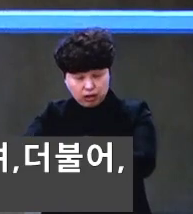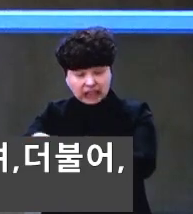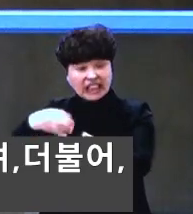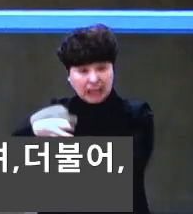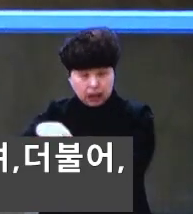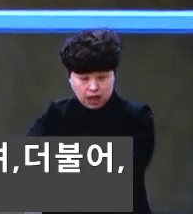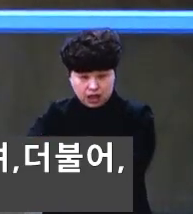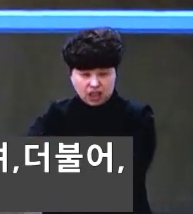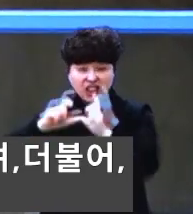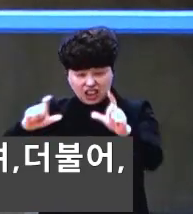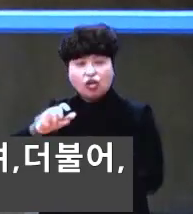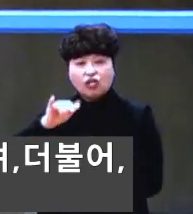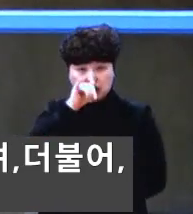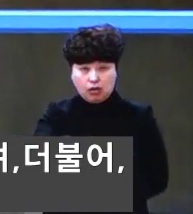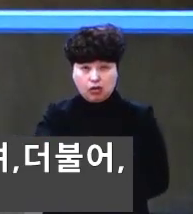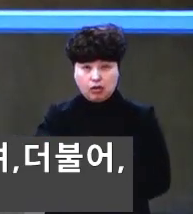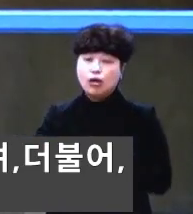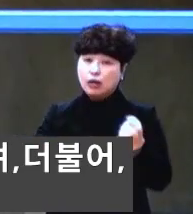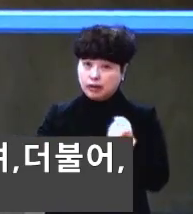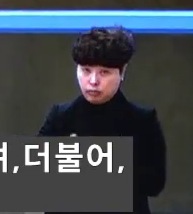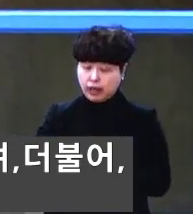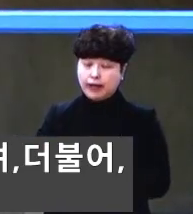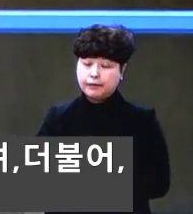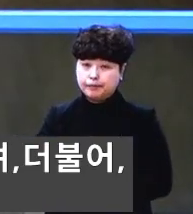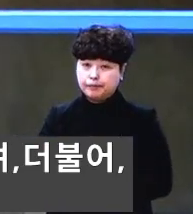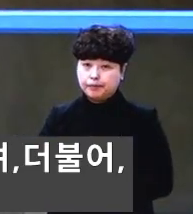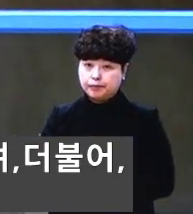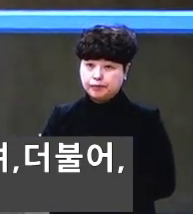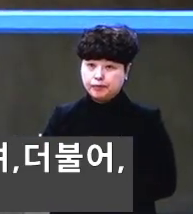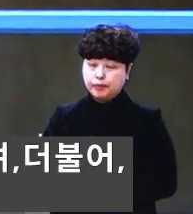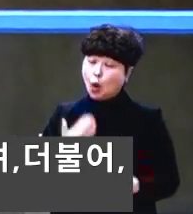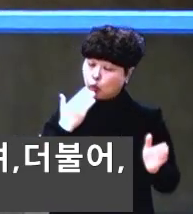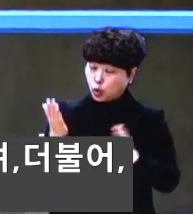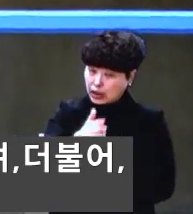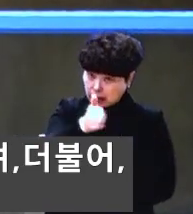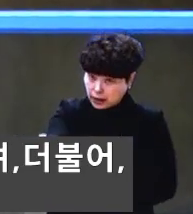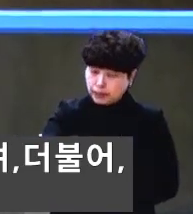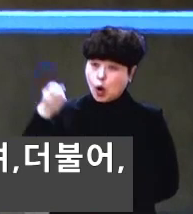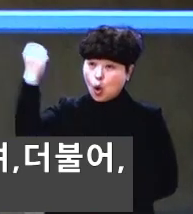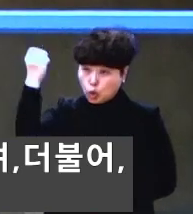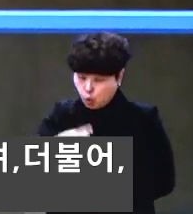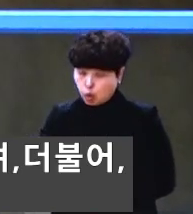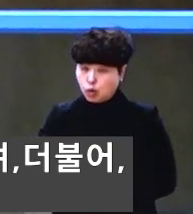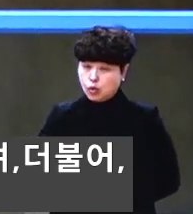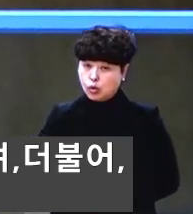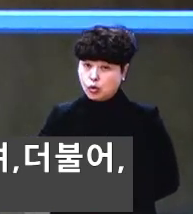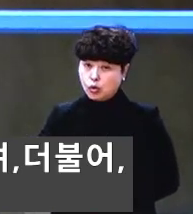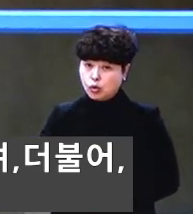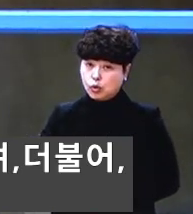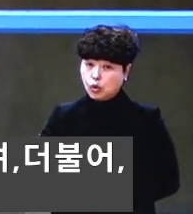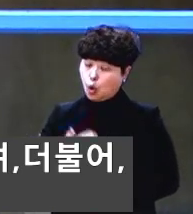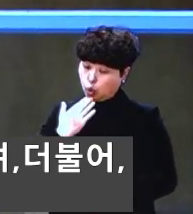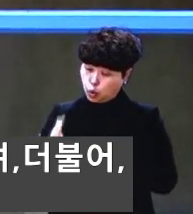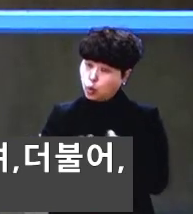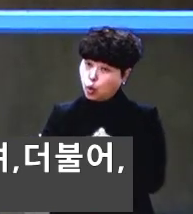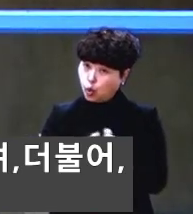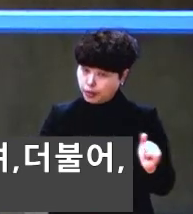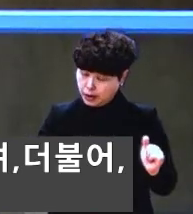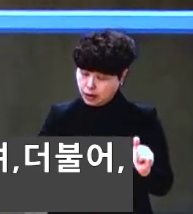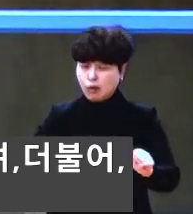있습니다. 도지사님, 그리고 김동연 도지사님과 경기도에